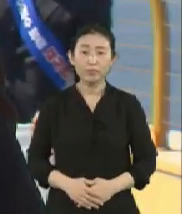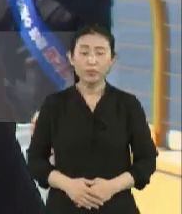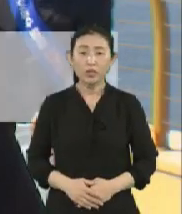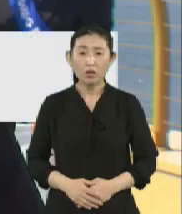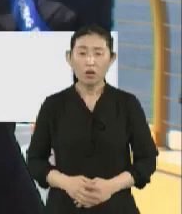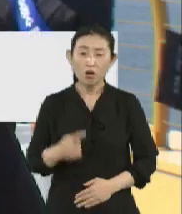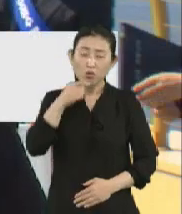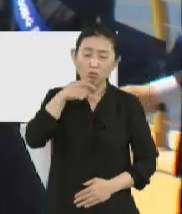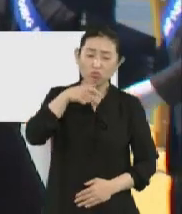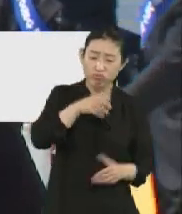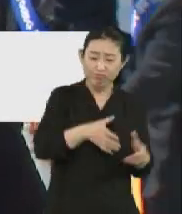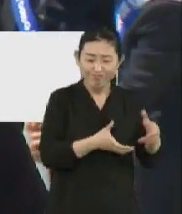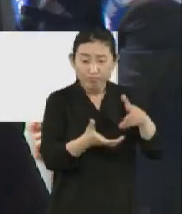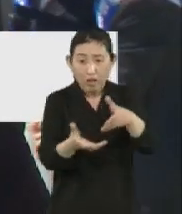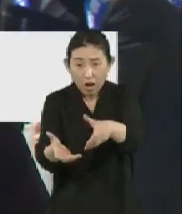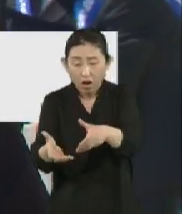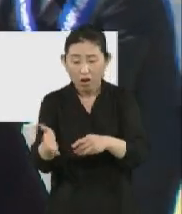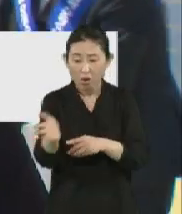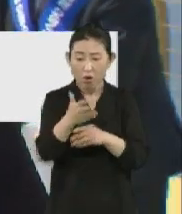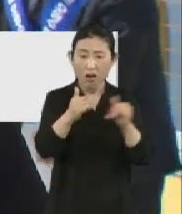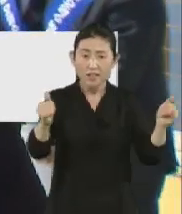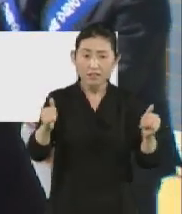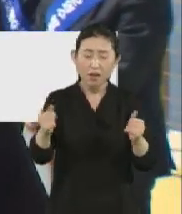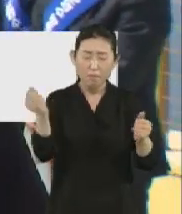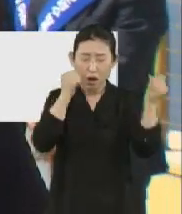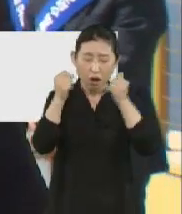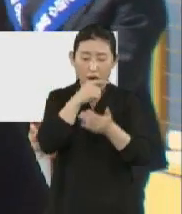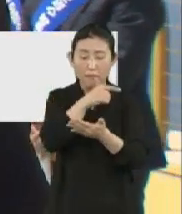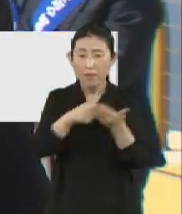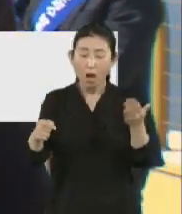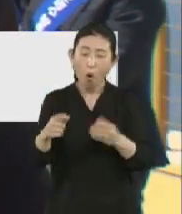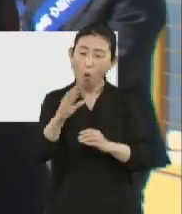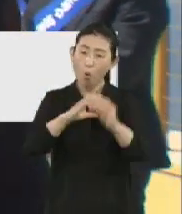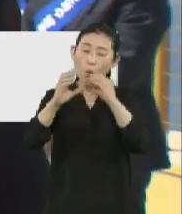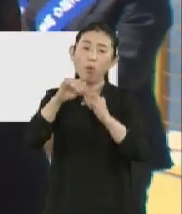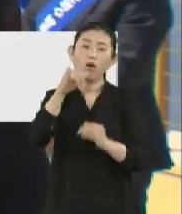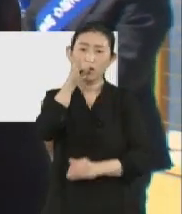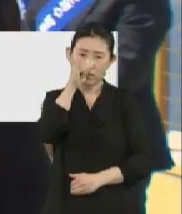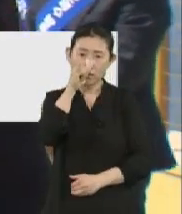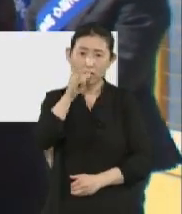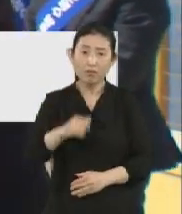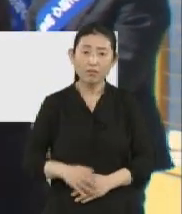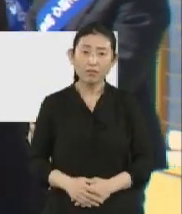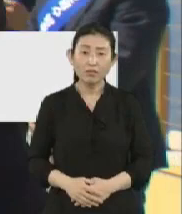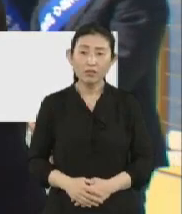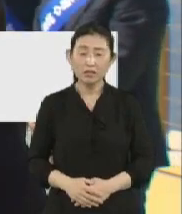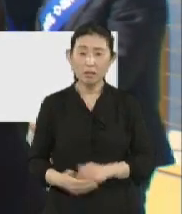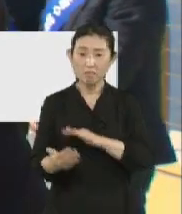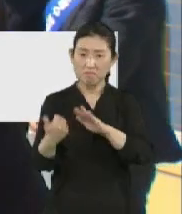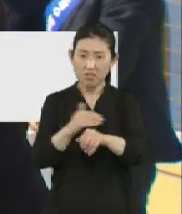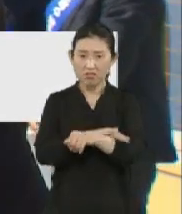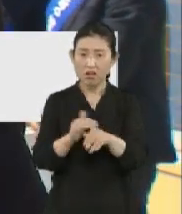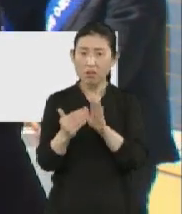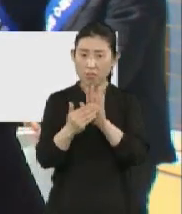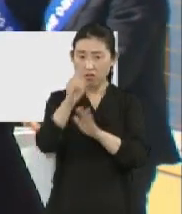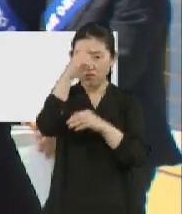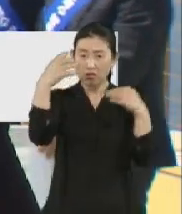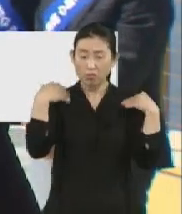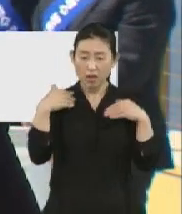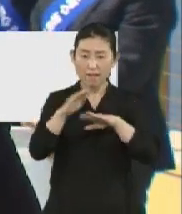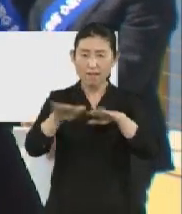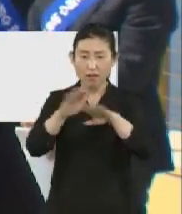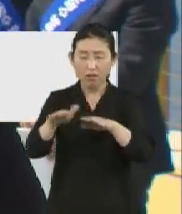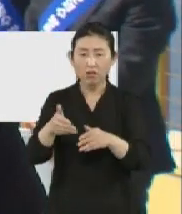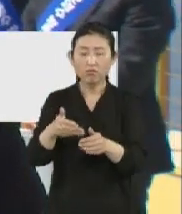오염수를 방출한다면 어업인들의 피해가 극심할 거로 지금 예상을 되기 때문에 선제적으로 정부의